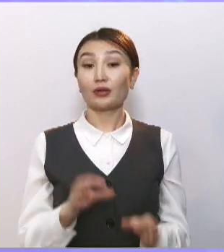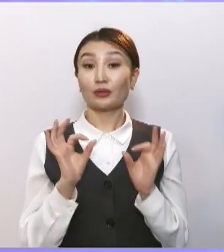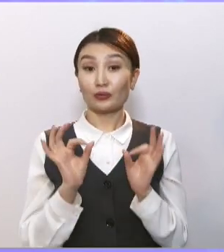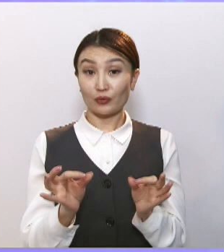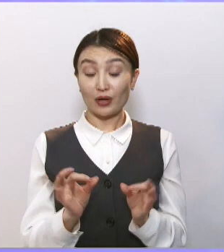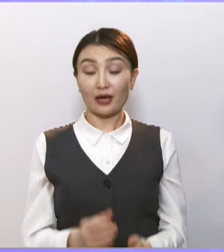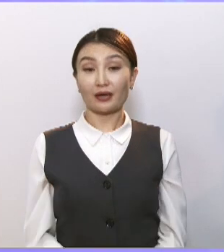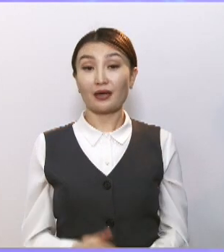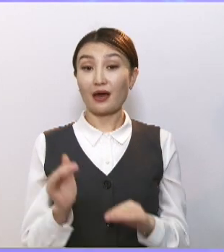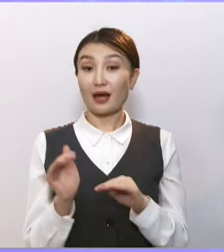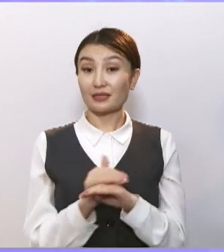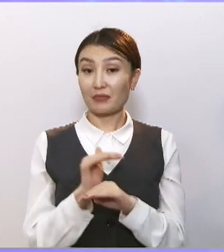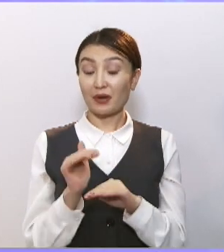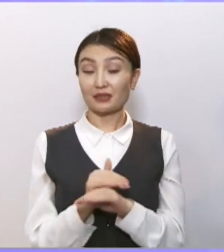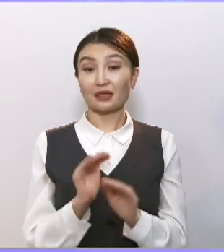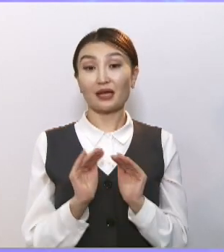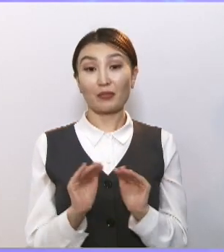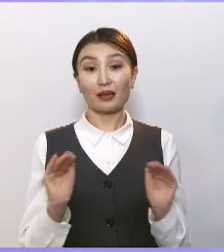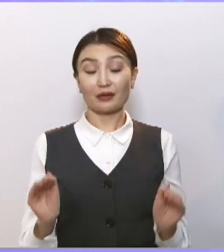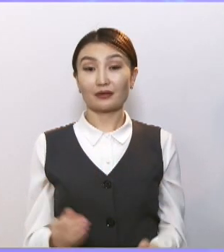Туура. Азаматсыңар балдар.